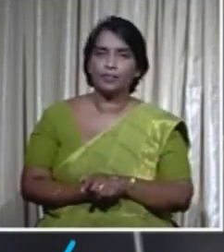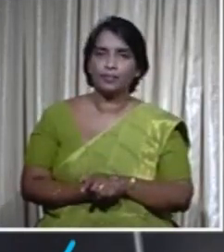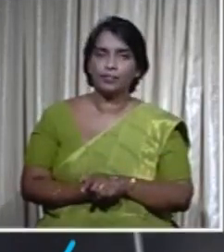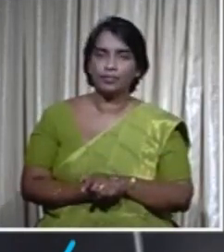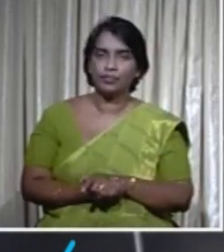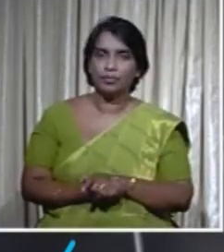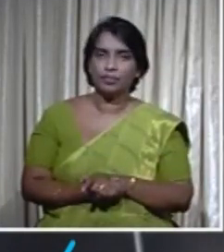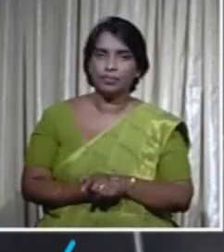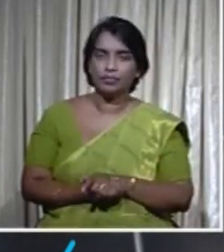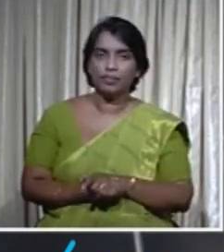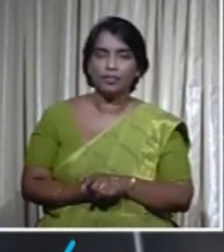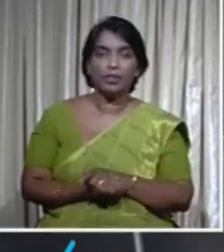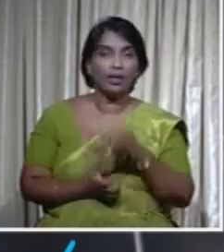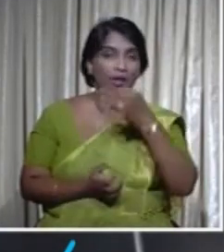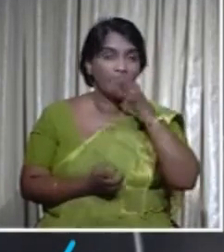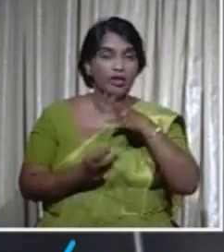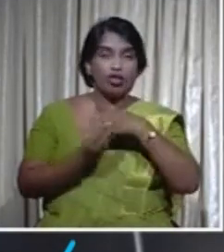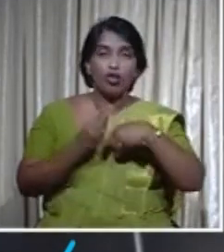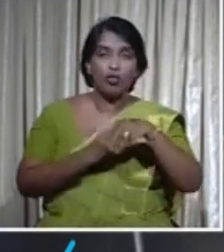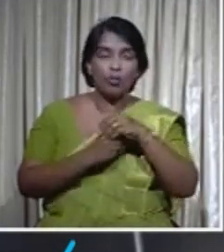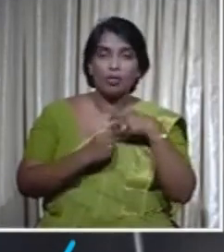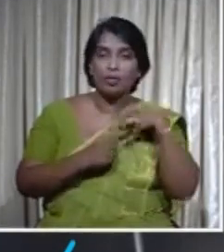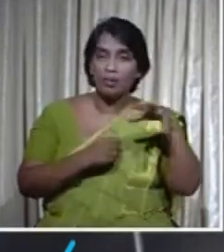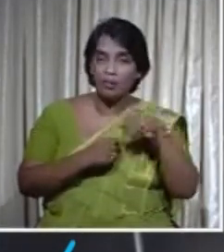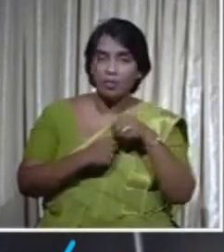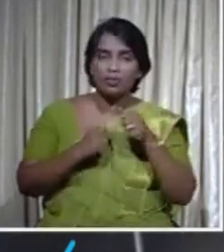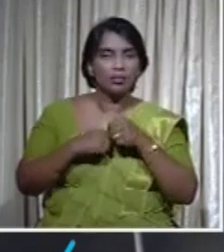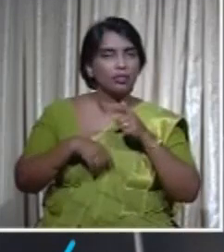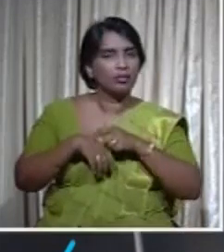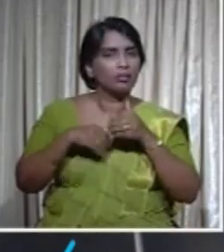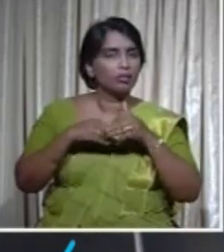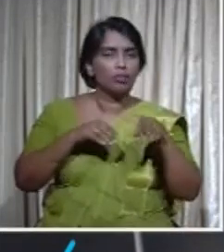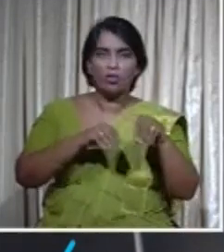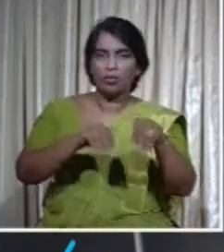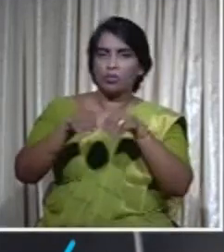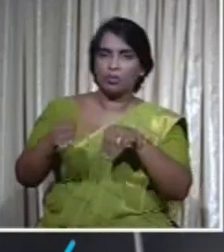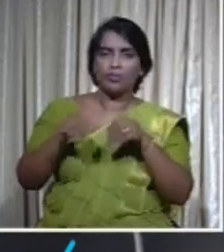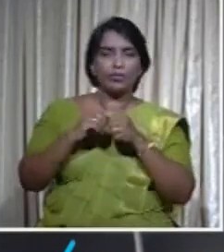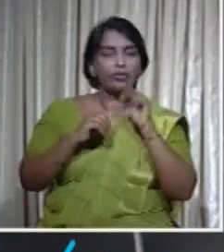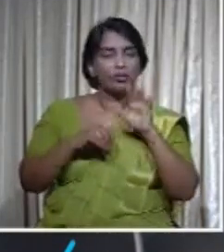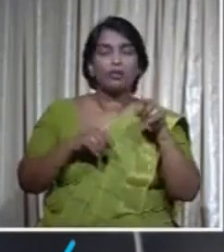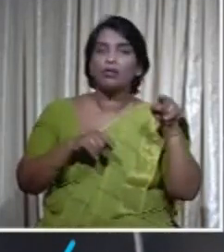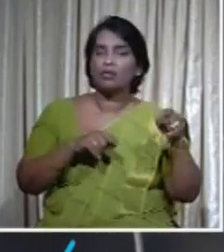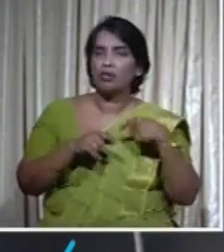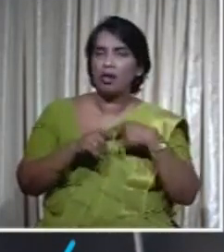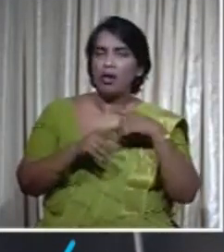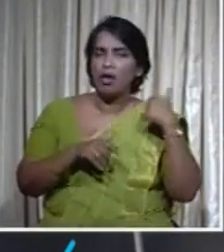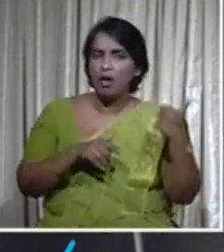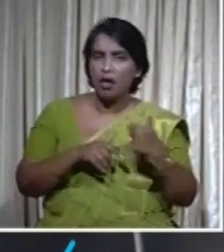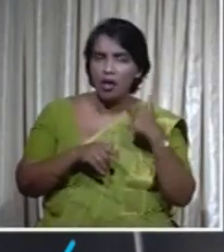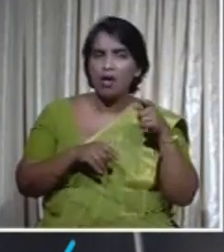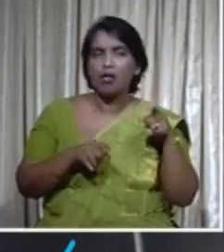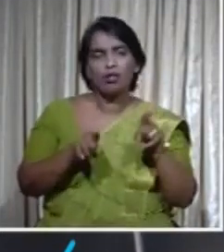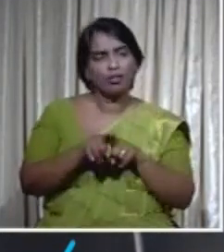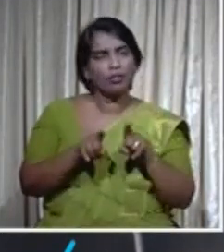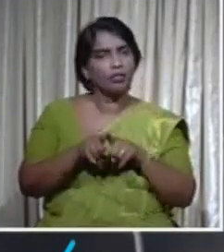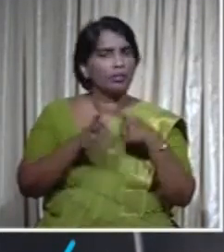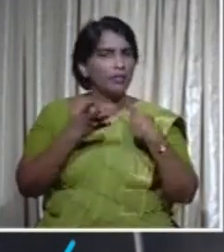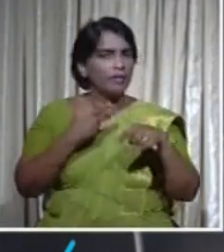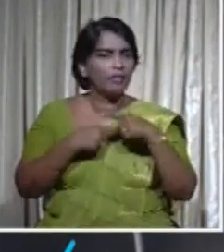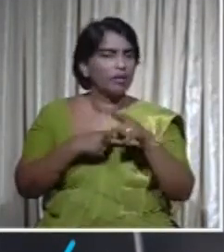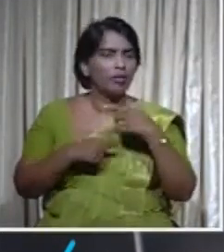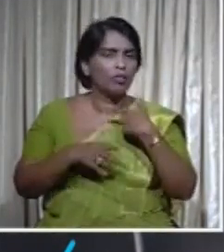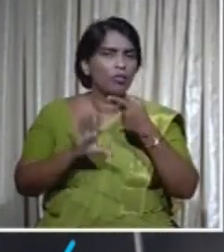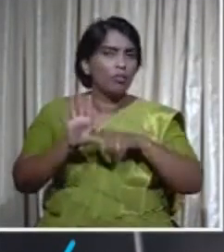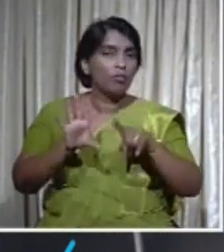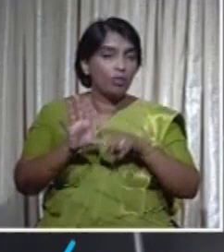பயன்படுத்தித்தான் பலன் கண்டார் ஆகவே அவர்களை பயிற்சிக்க வேண்டிய கடமைப்பாடு எங்களுடைய இந்த